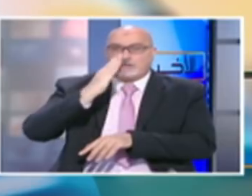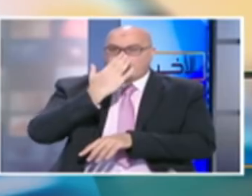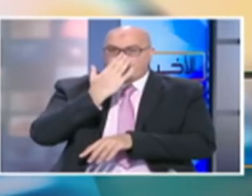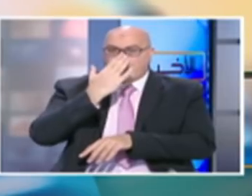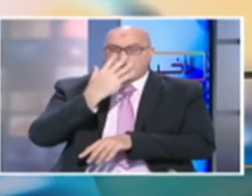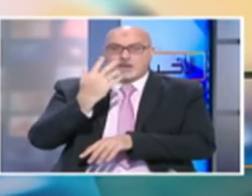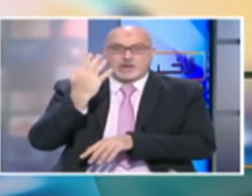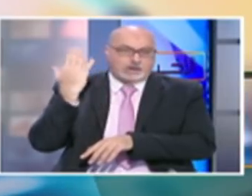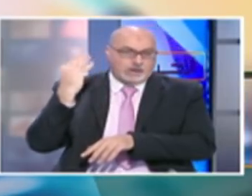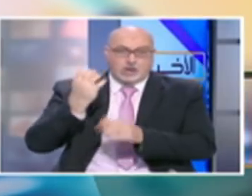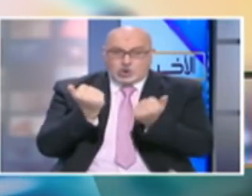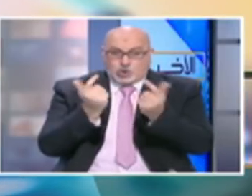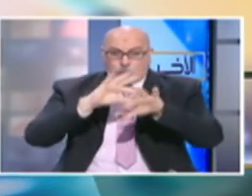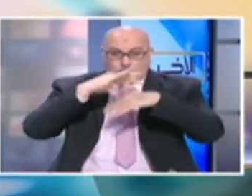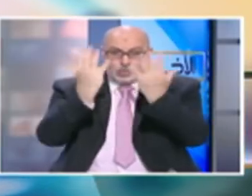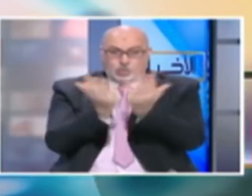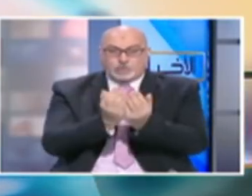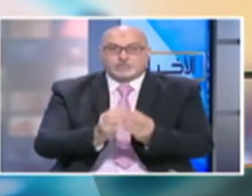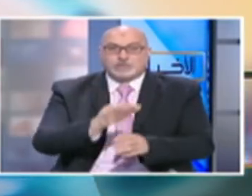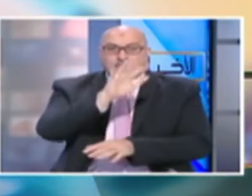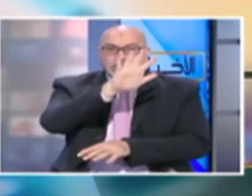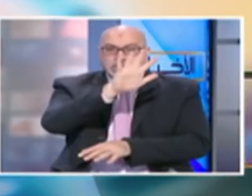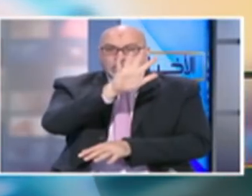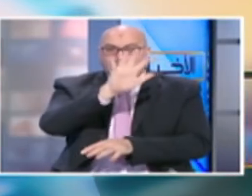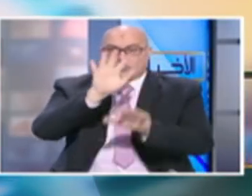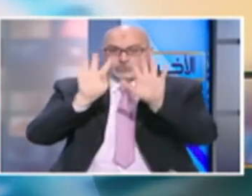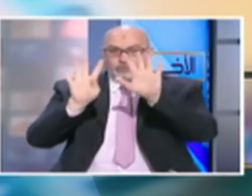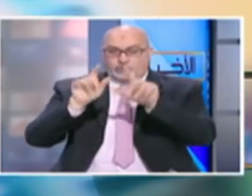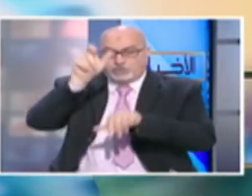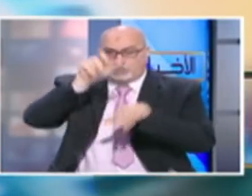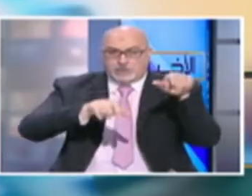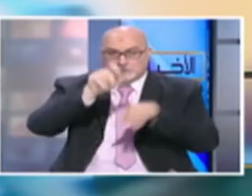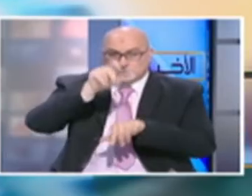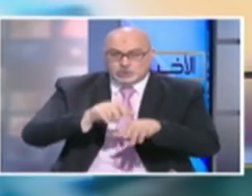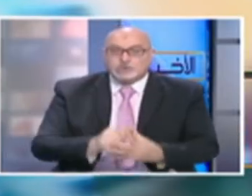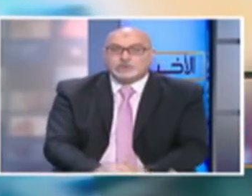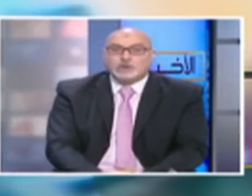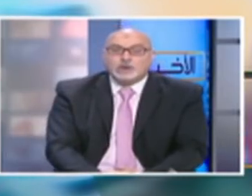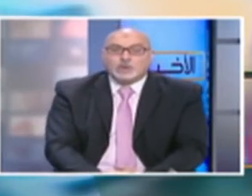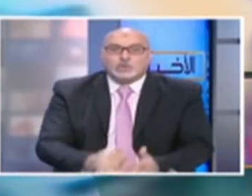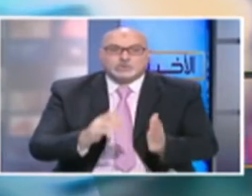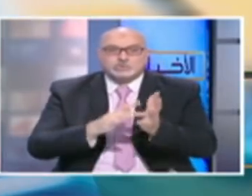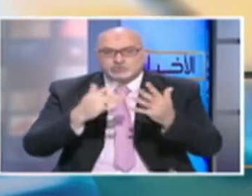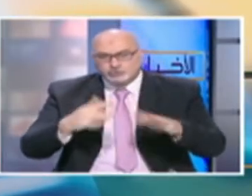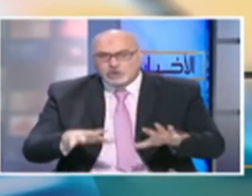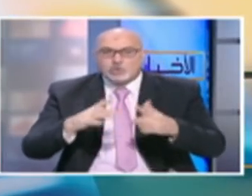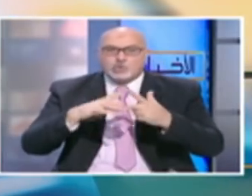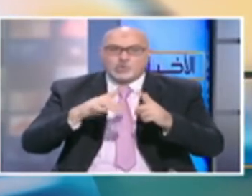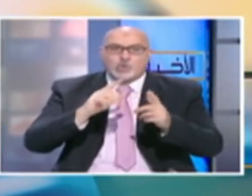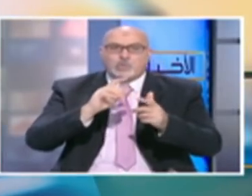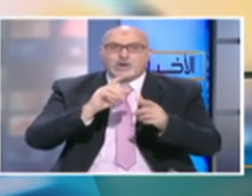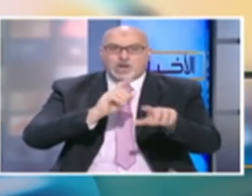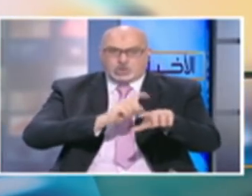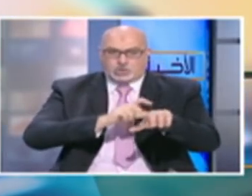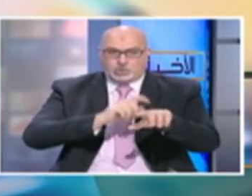25 فبراير الجاري قد بلغ 59 شخصا، وذلك بعد استكمال الإجراءات وانقضاء الآجال